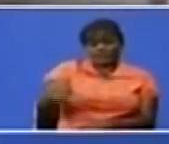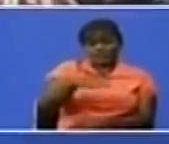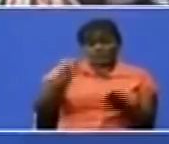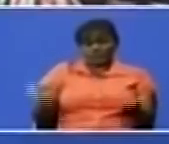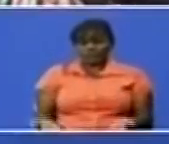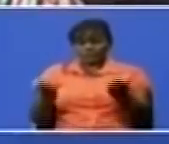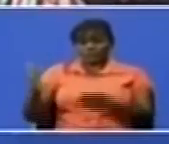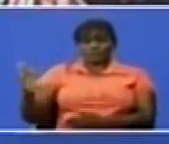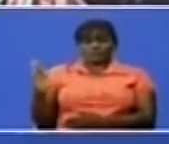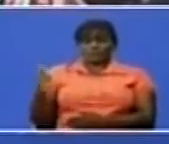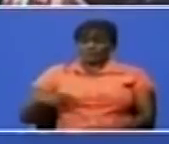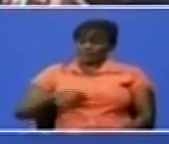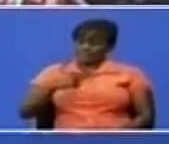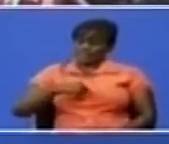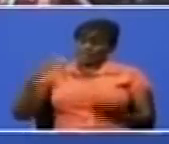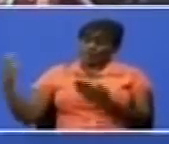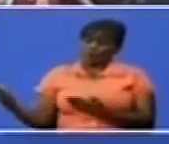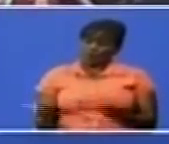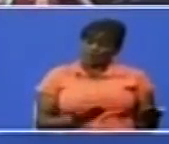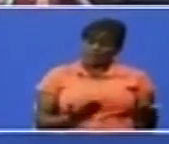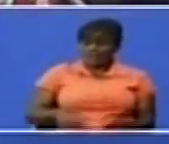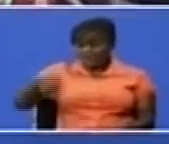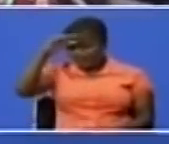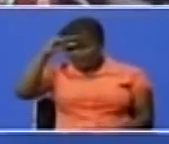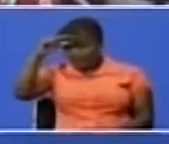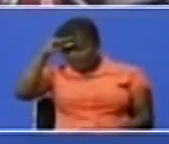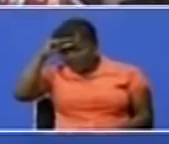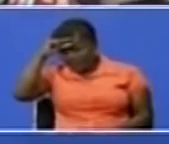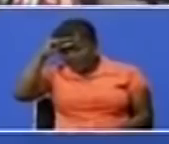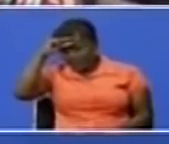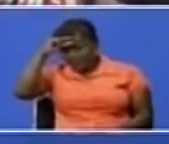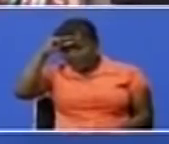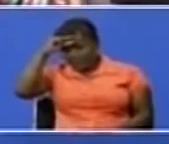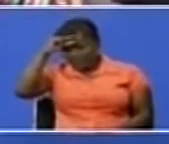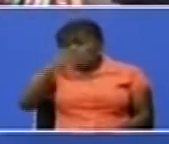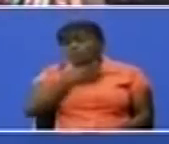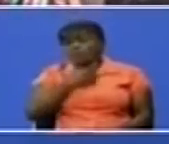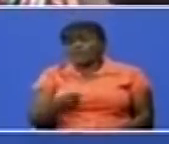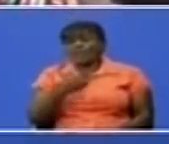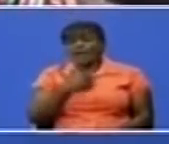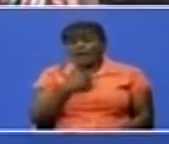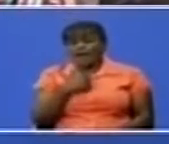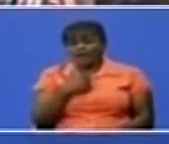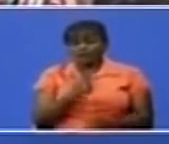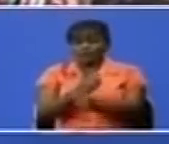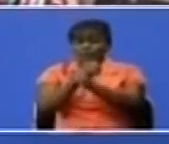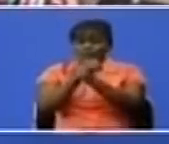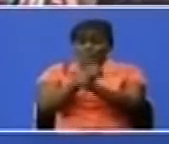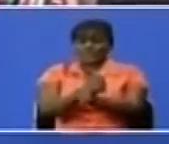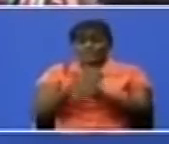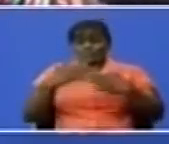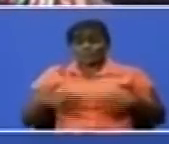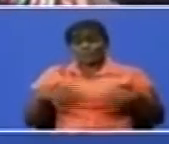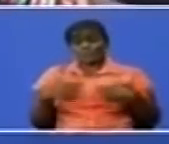usalama. Wageni karibuni. The government has the capacity and has the will to secure its citizens in this